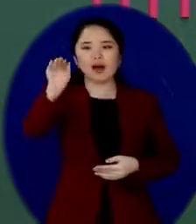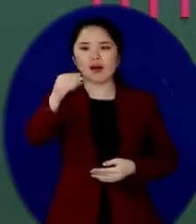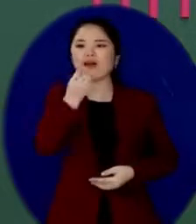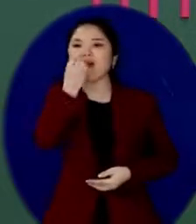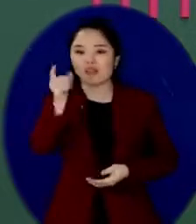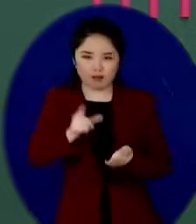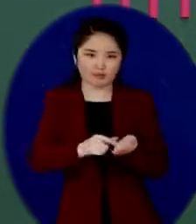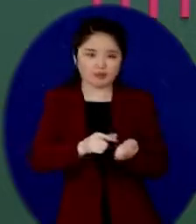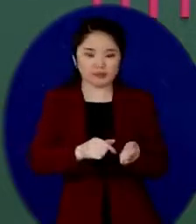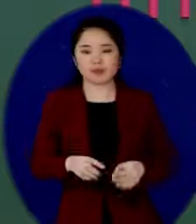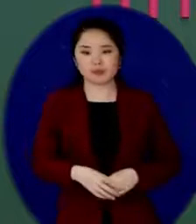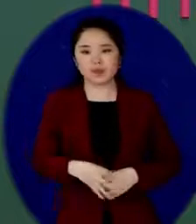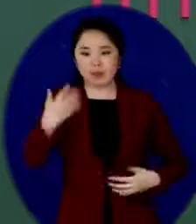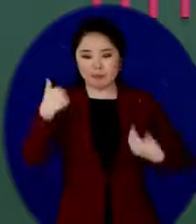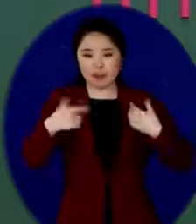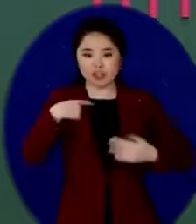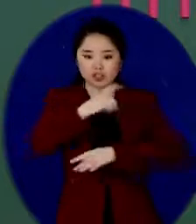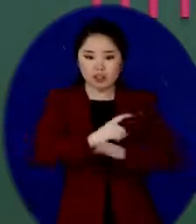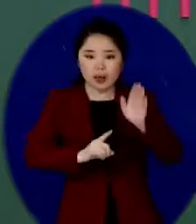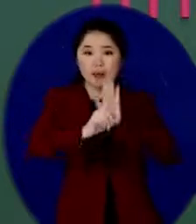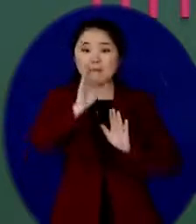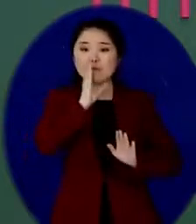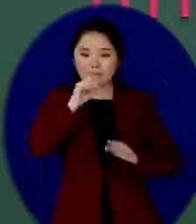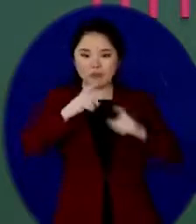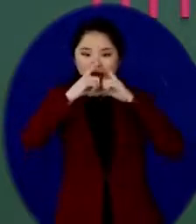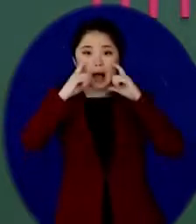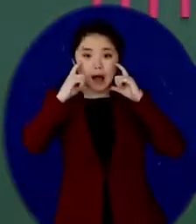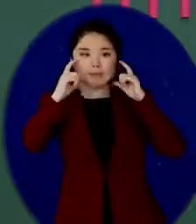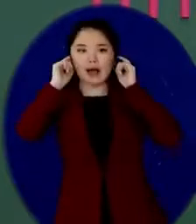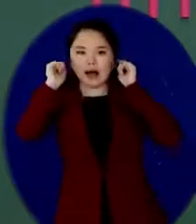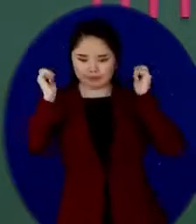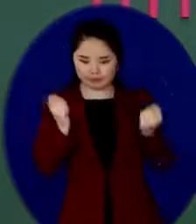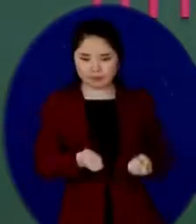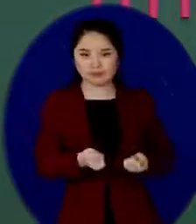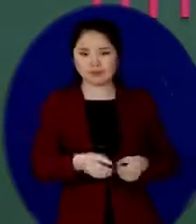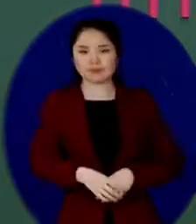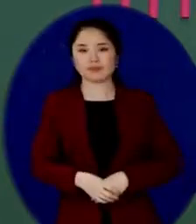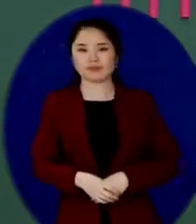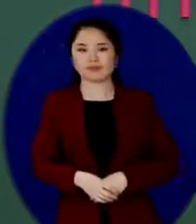хэлээрэй. Багш нь хичээлээ эхлэх гэж байгаа учраас амны хаалтаа авъя.